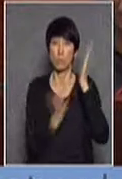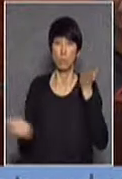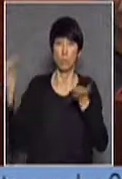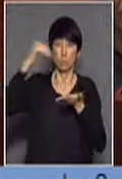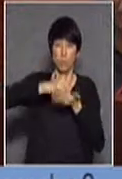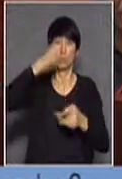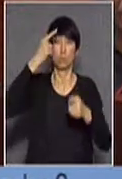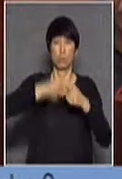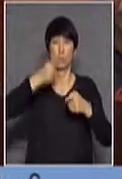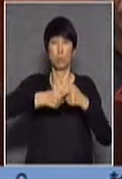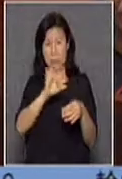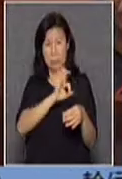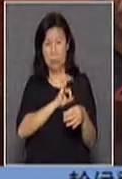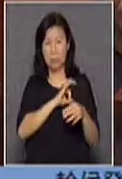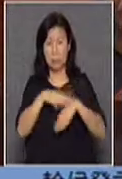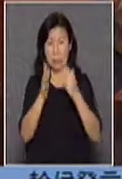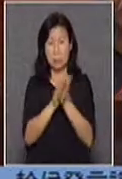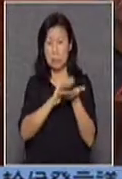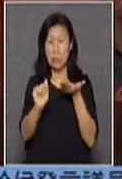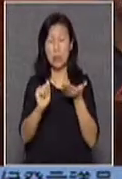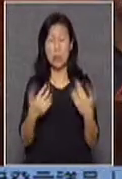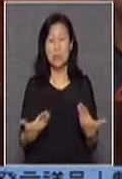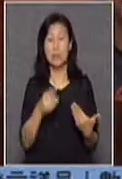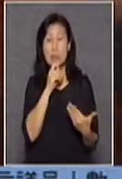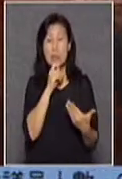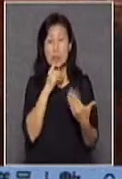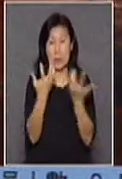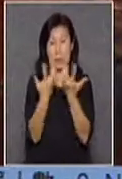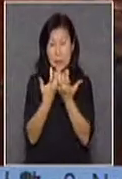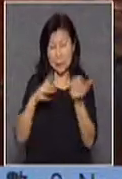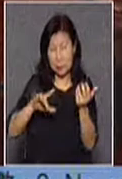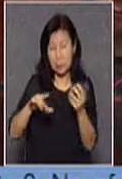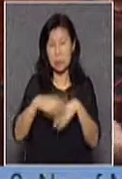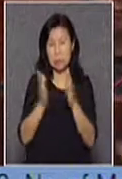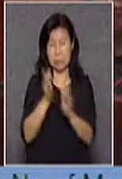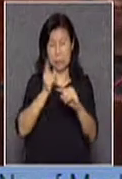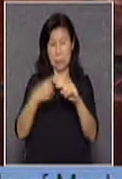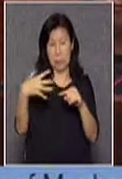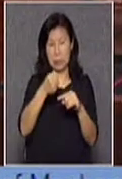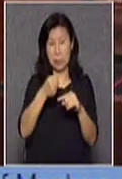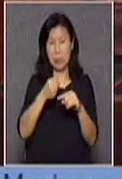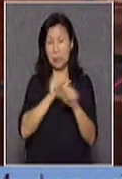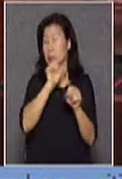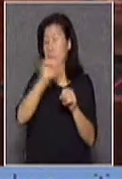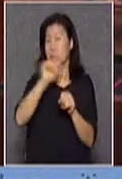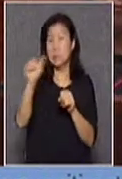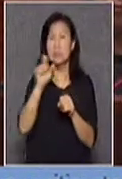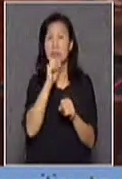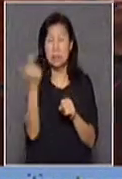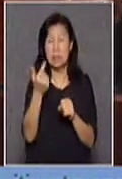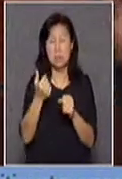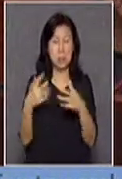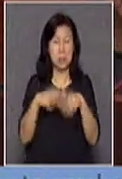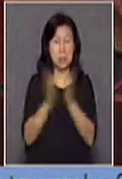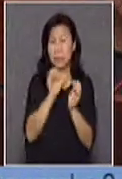織啊，亦都有正式嘅司理，亦都有正式嘅權，佢個權仲大過好多原居民組織嘅，係嘛？因